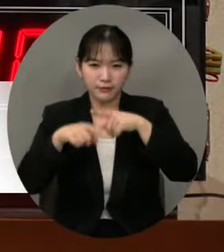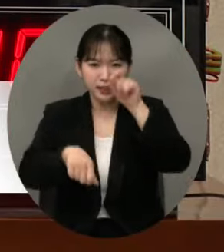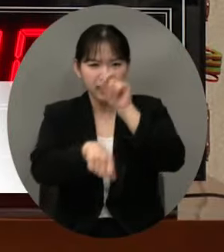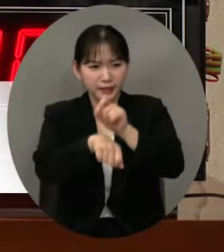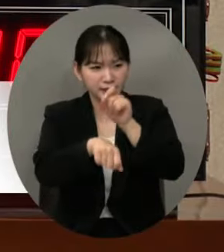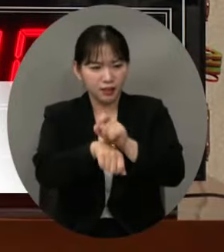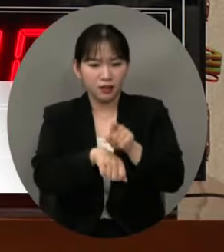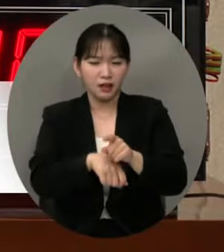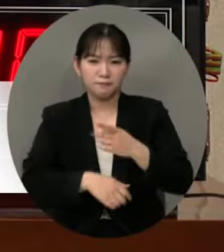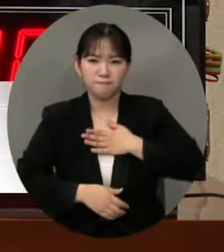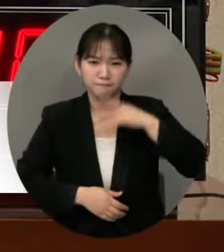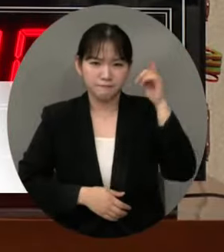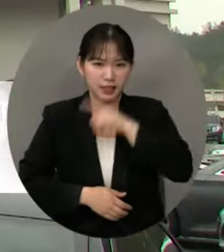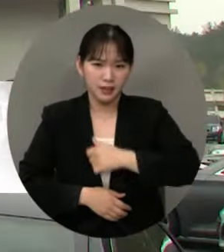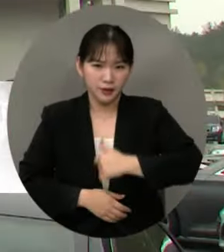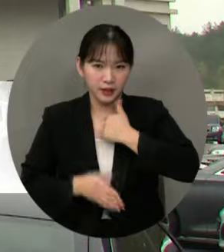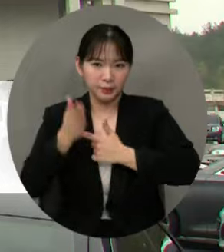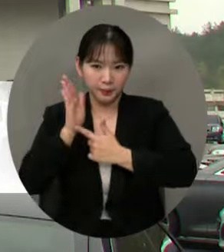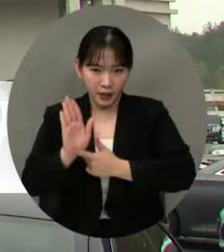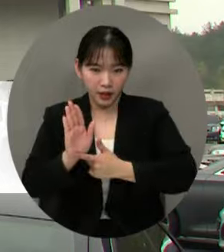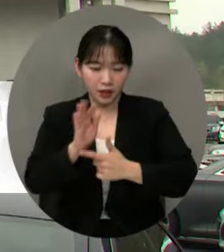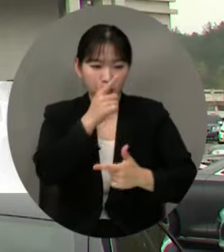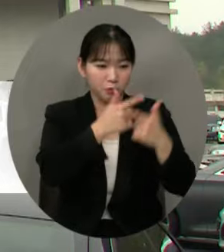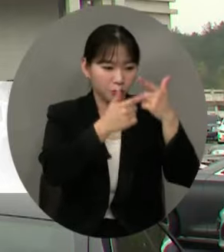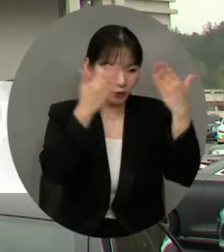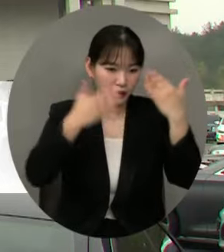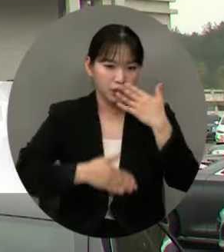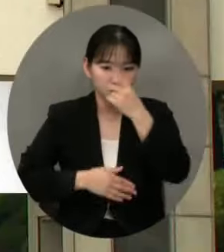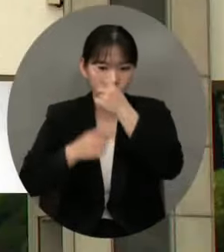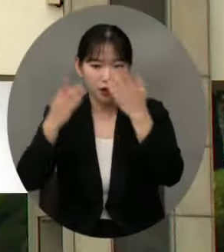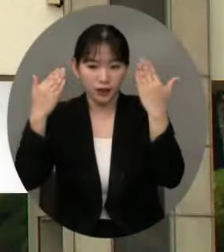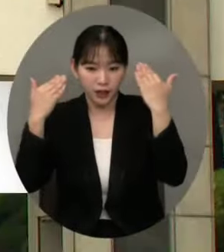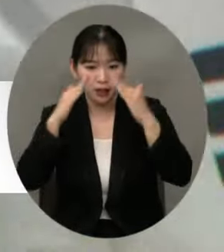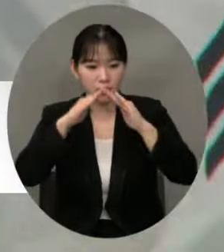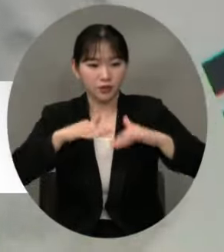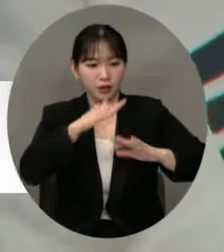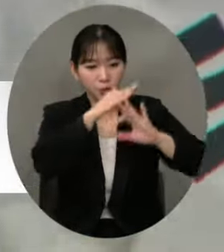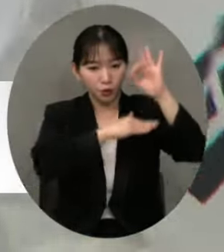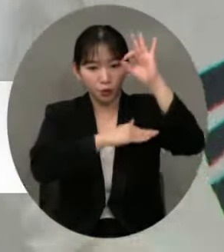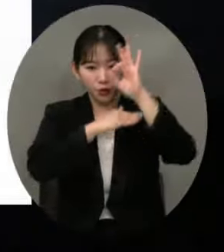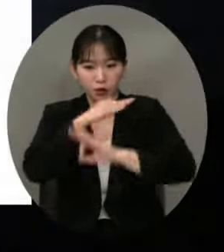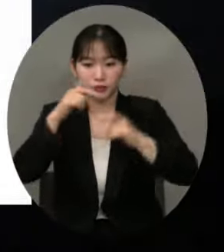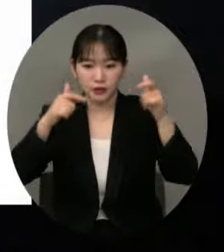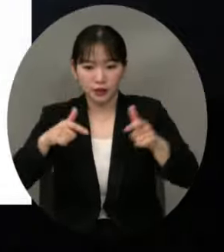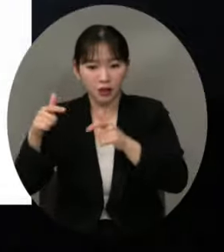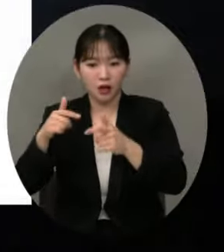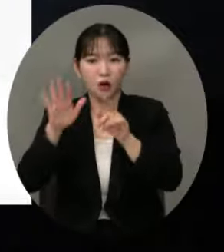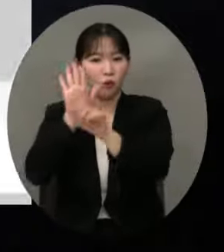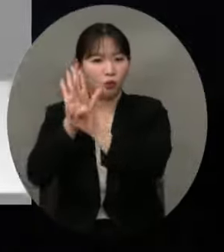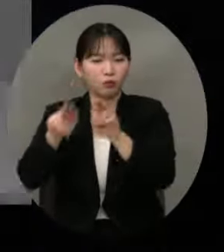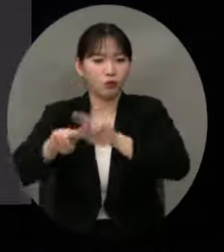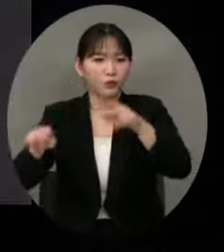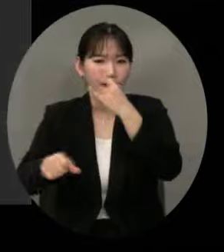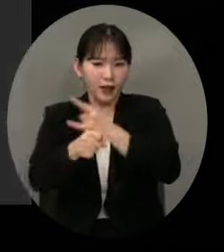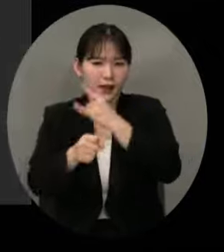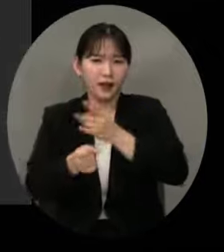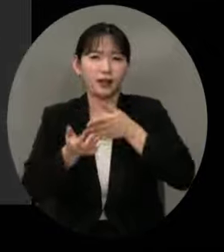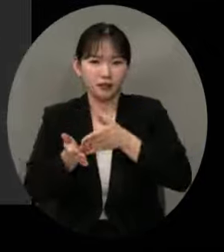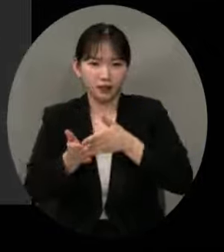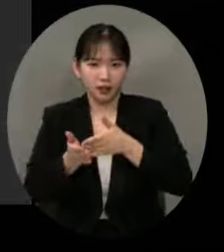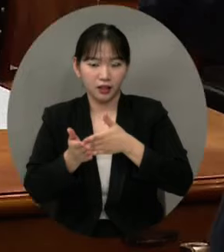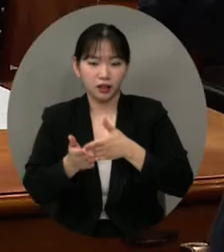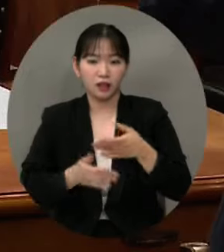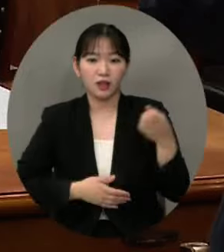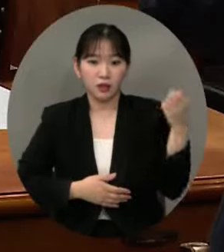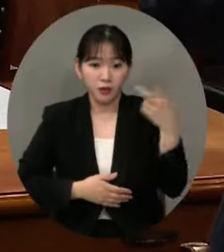행정이라며 불쾌감을 드러냈고 목포대와 순천대 등 전남 동서부권은 공모 철회를 요구하고 나섰습니다. 더